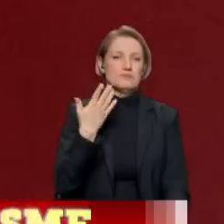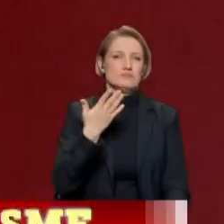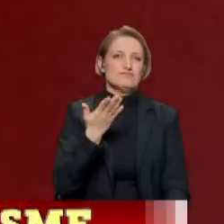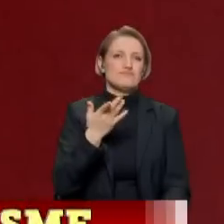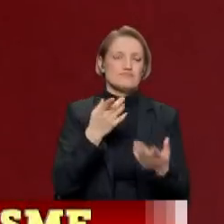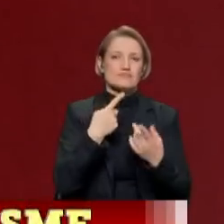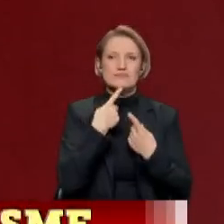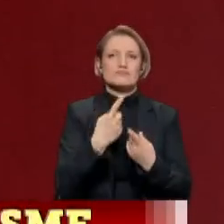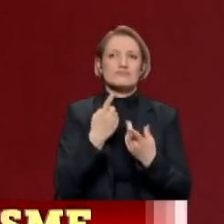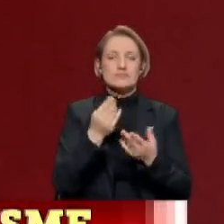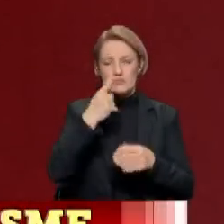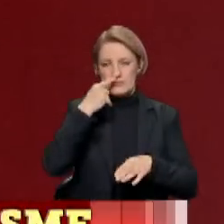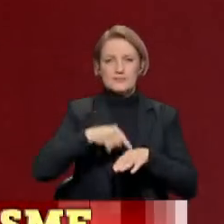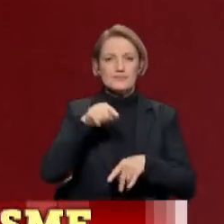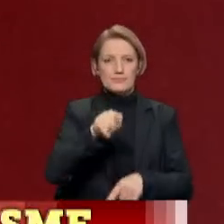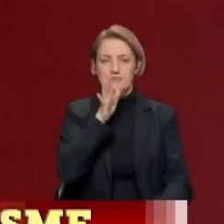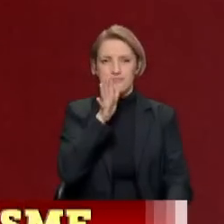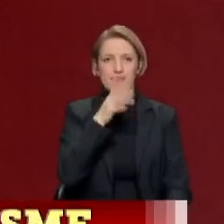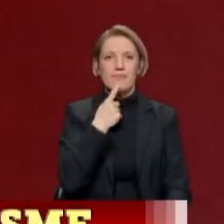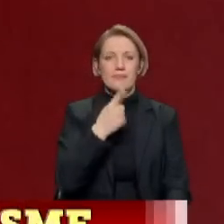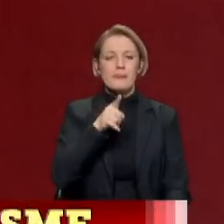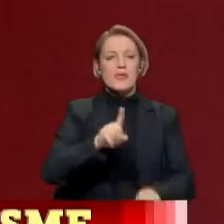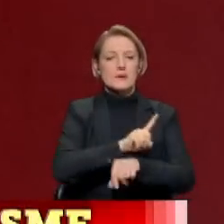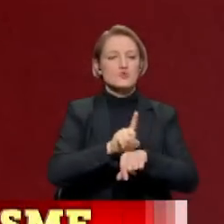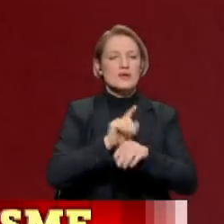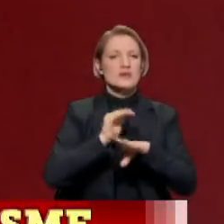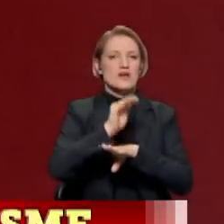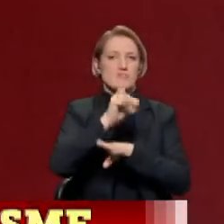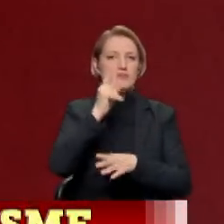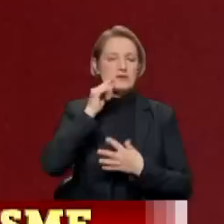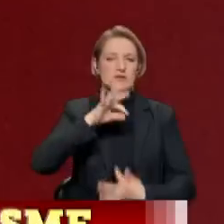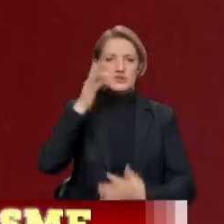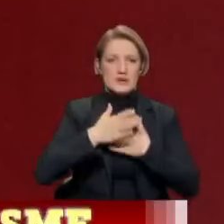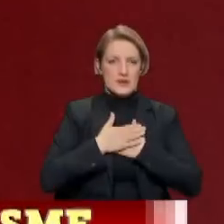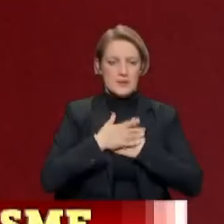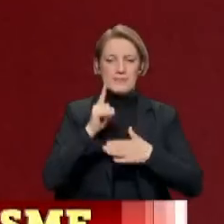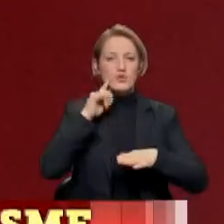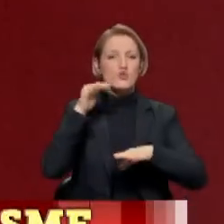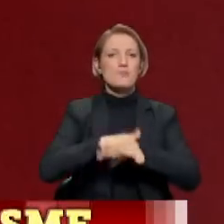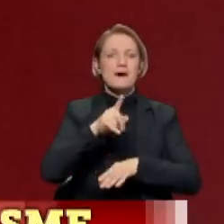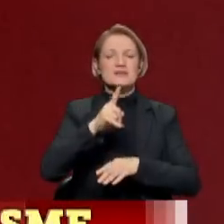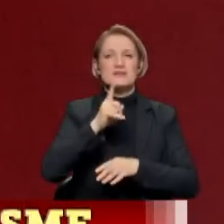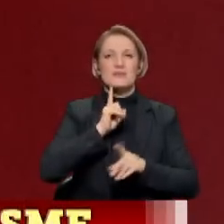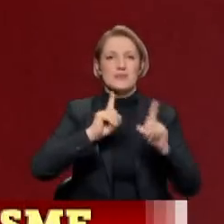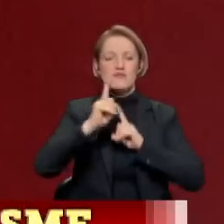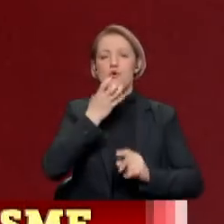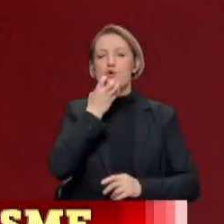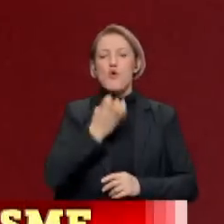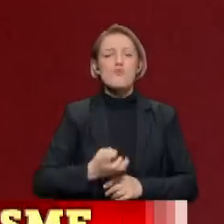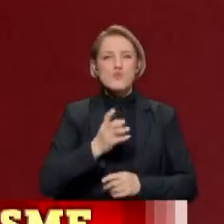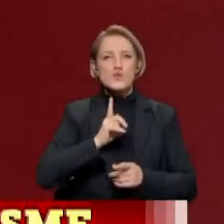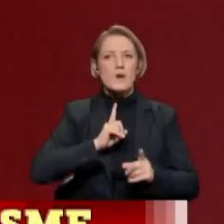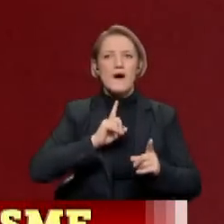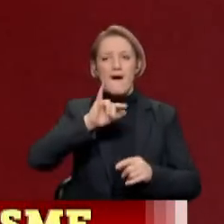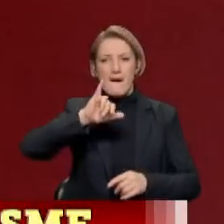ama şundan eminim ve bunu bilerek söylüyorum. Çünkü bu süreçleri yaşamış birisiyim. Bir kumpas davasında ömür boyu ağır hapis artı 15